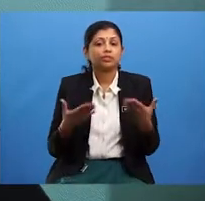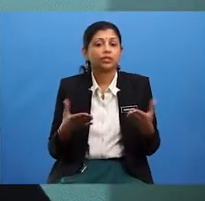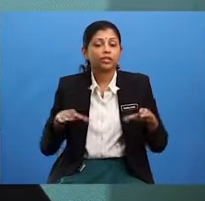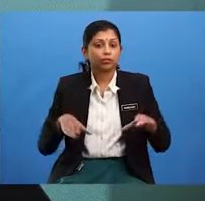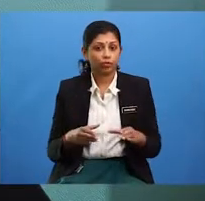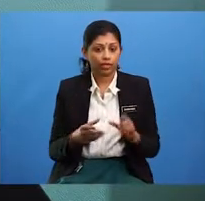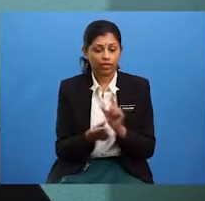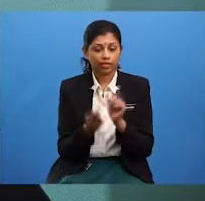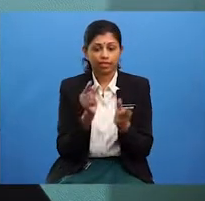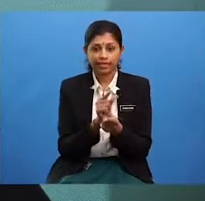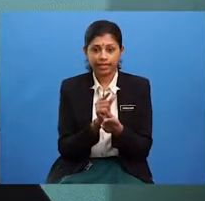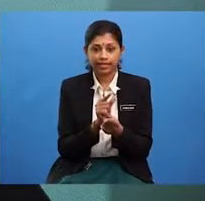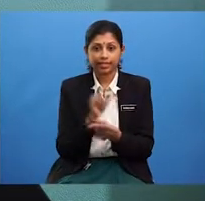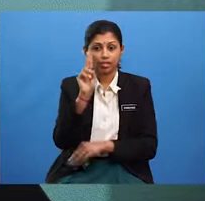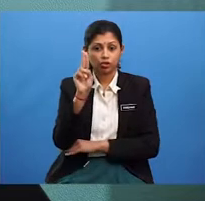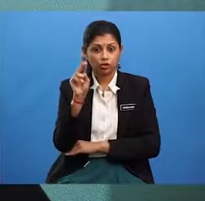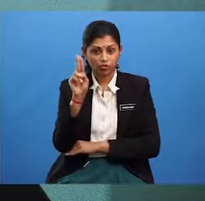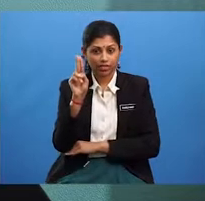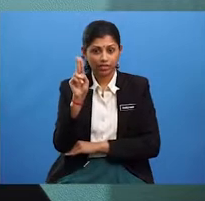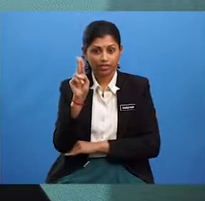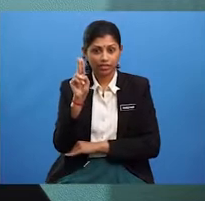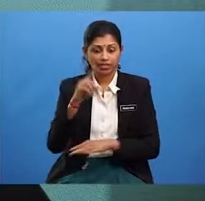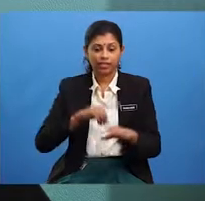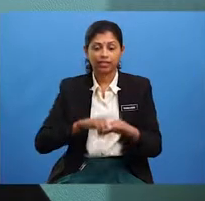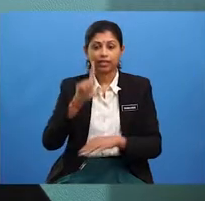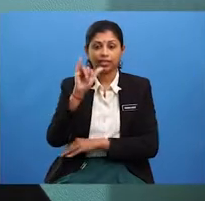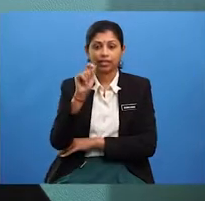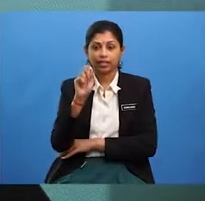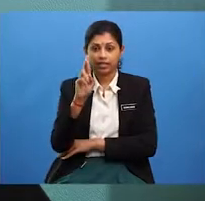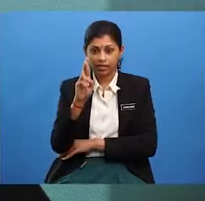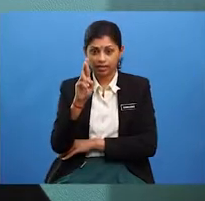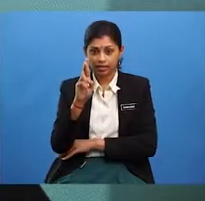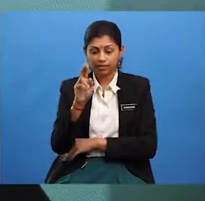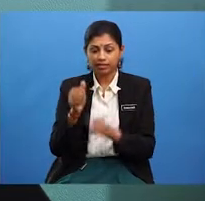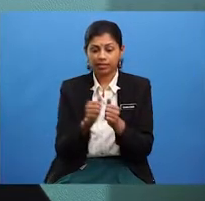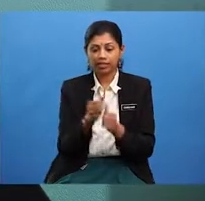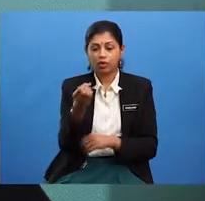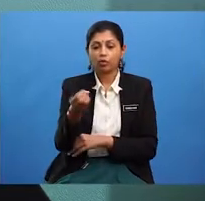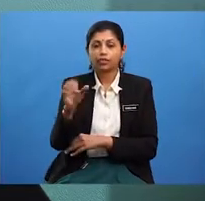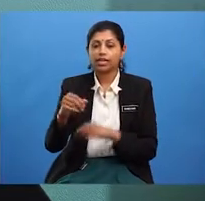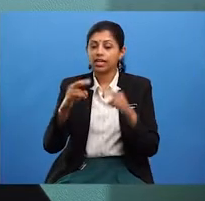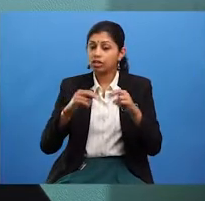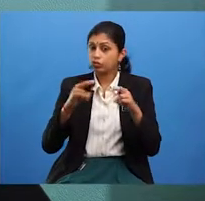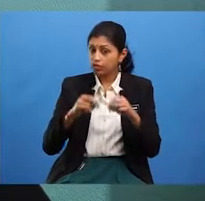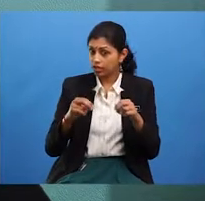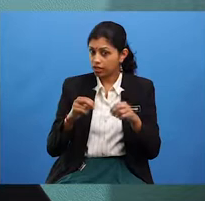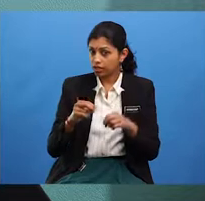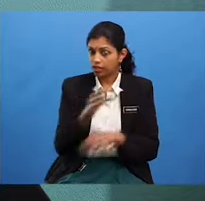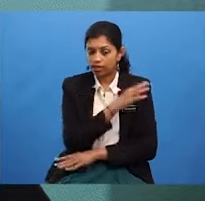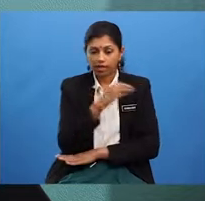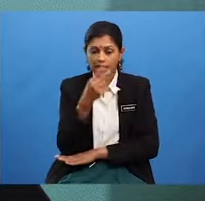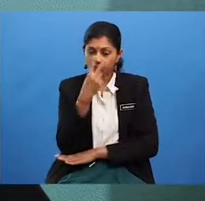Cara-caranya, gantikan suis pada litar elektrik dengan objek yang diuji dan